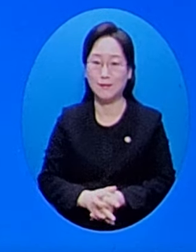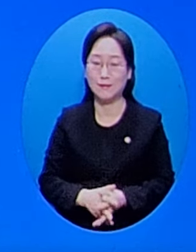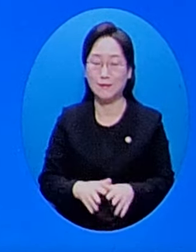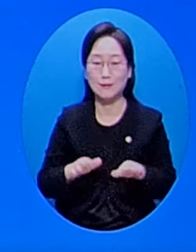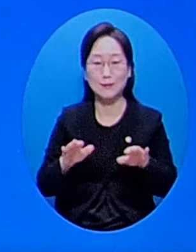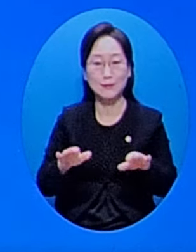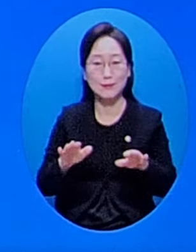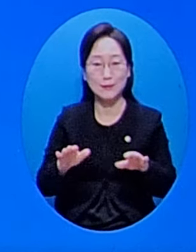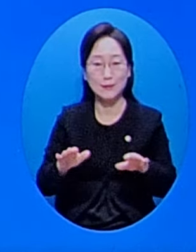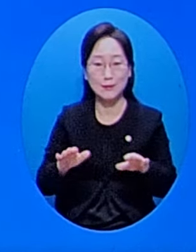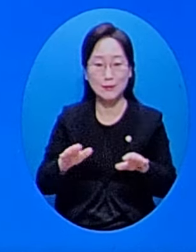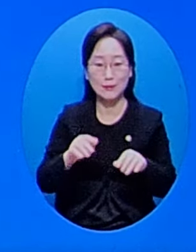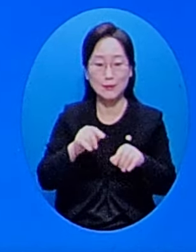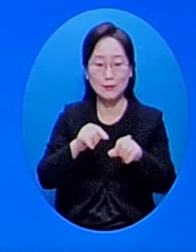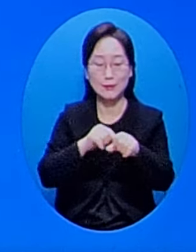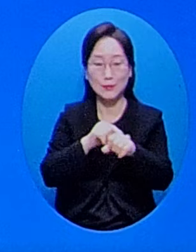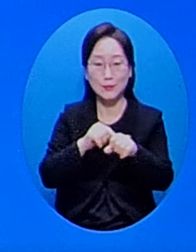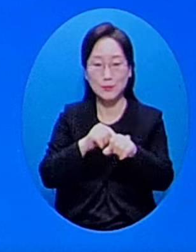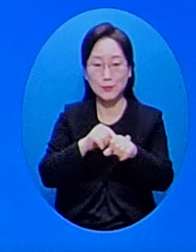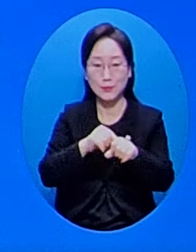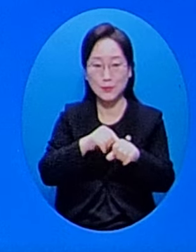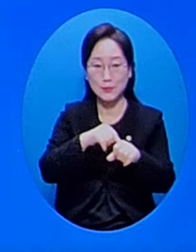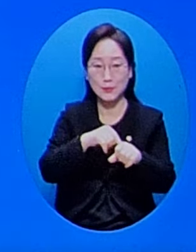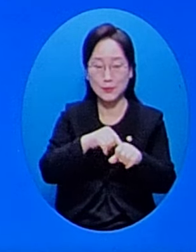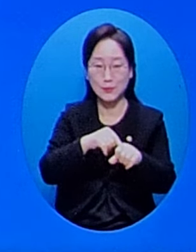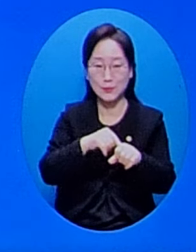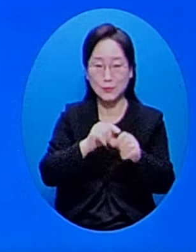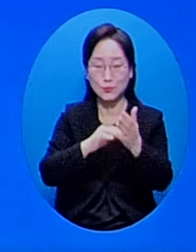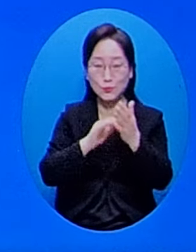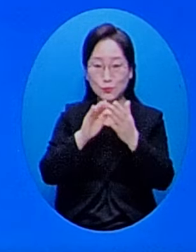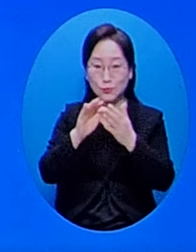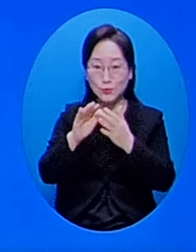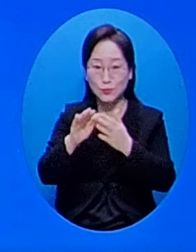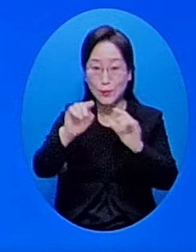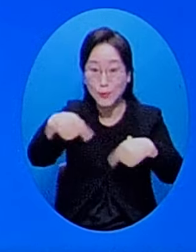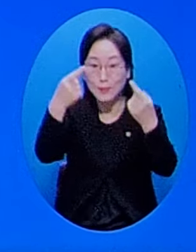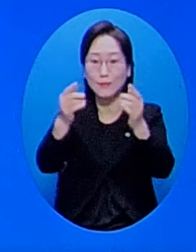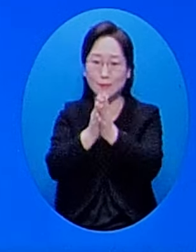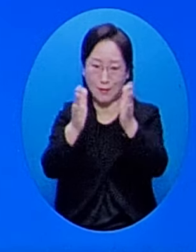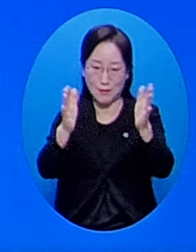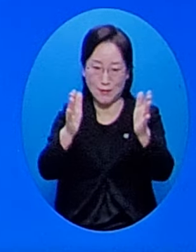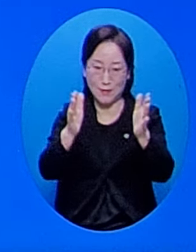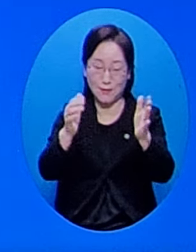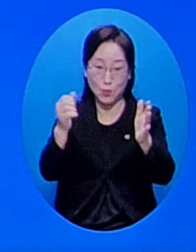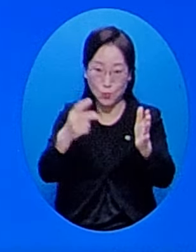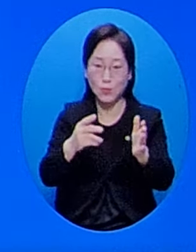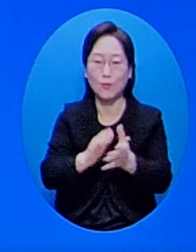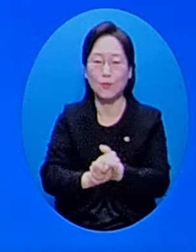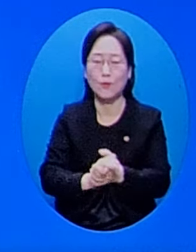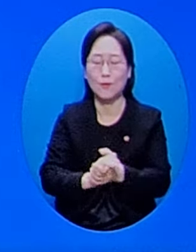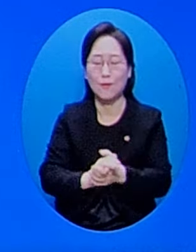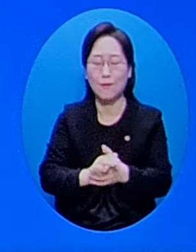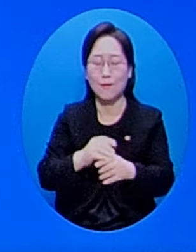오후 몇 시간 지나고 나면 새해가 밝아올 것입니다. 하늘을 뒤돌아보면